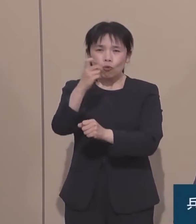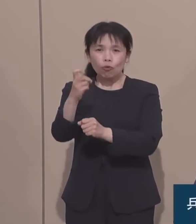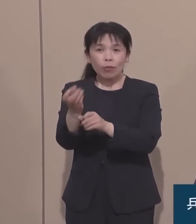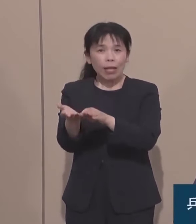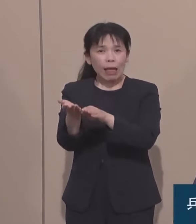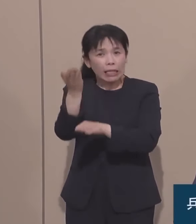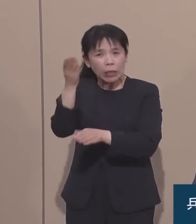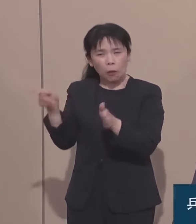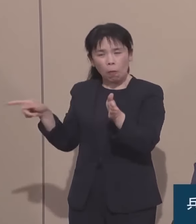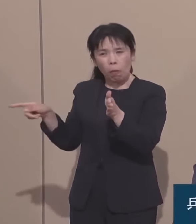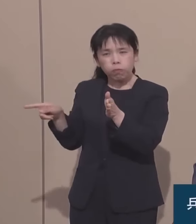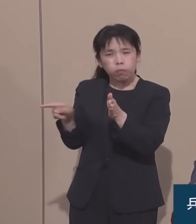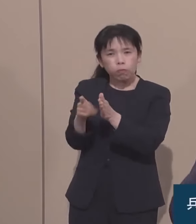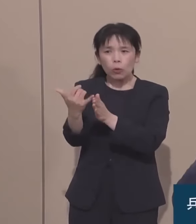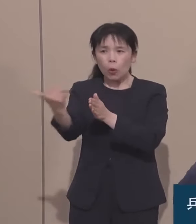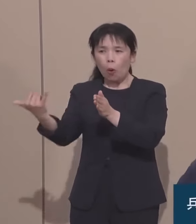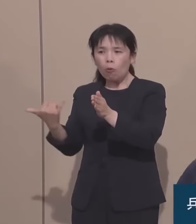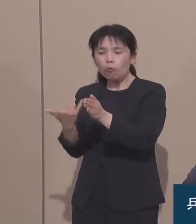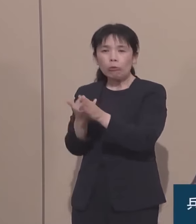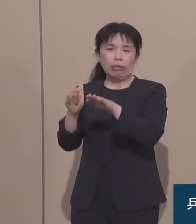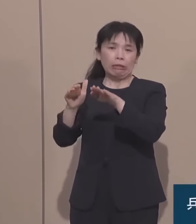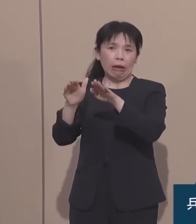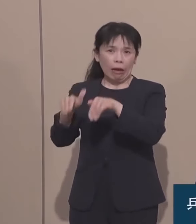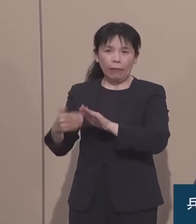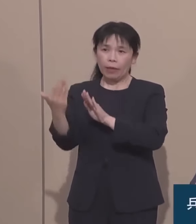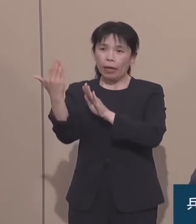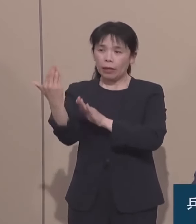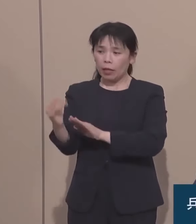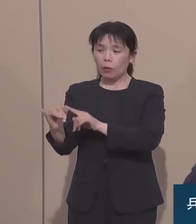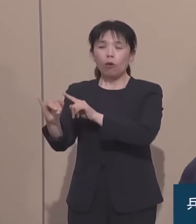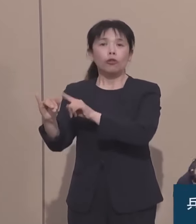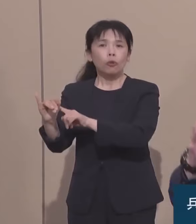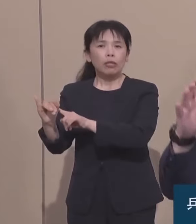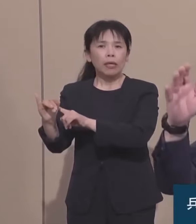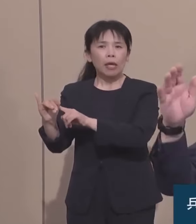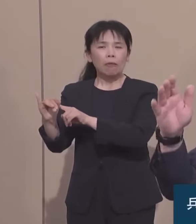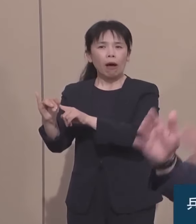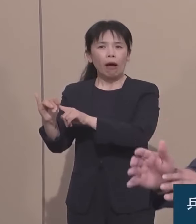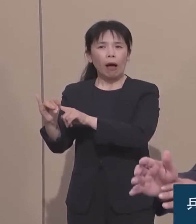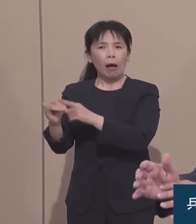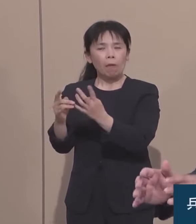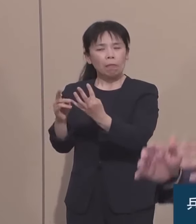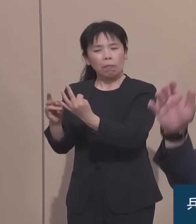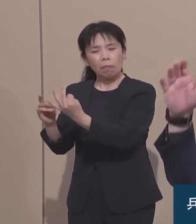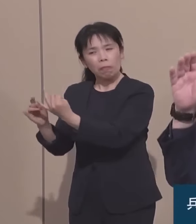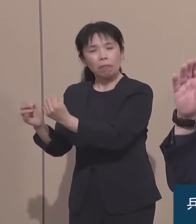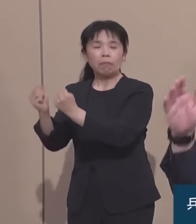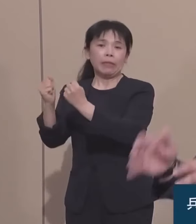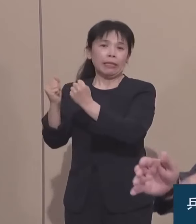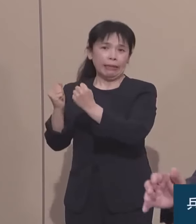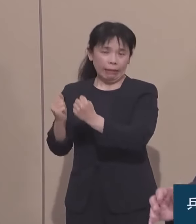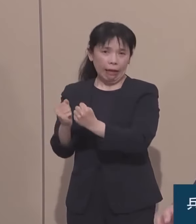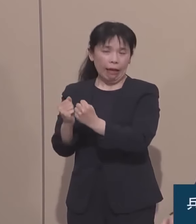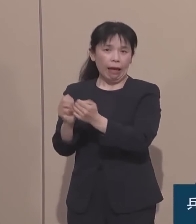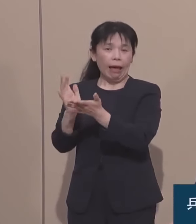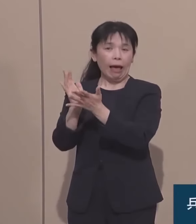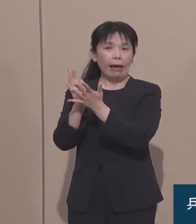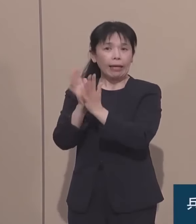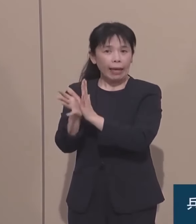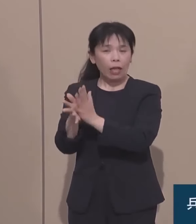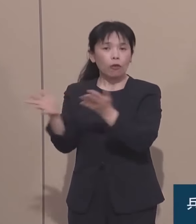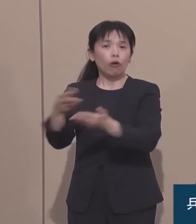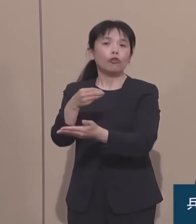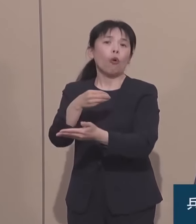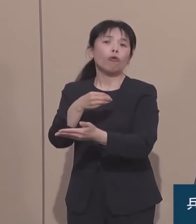もやってたしかもなんと1人や2人じゃないですよ複数人の女性としかももちろん県庁の